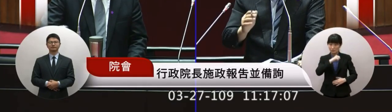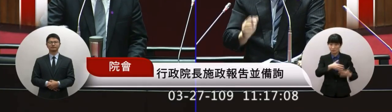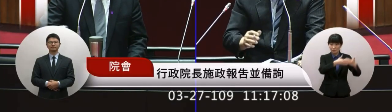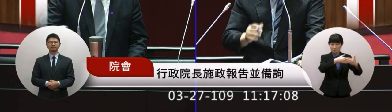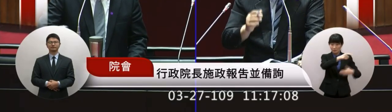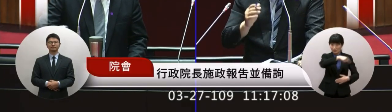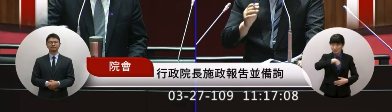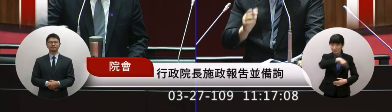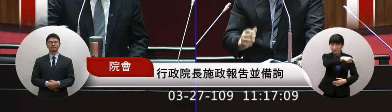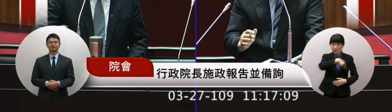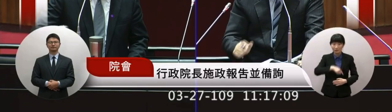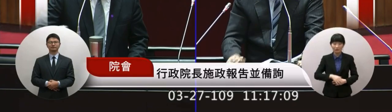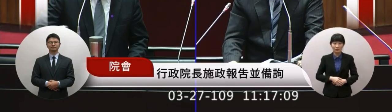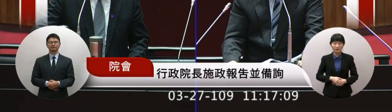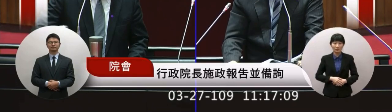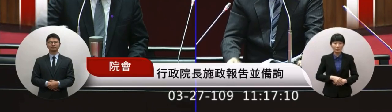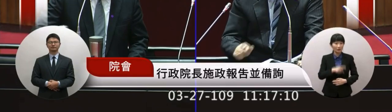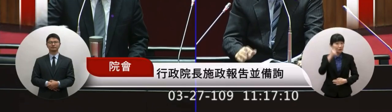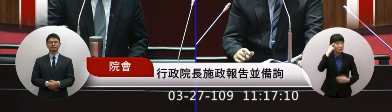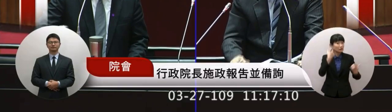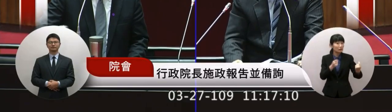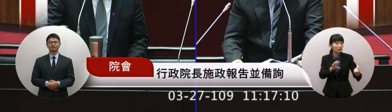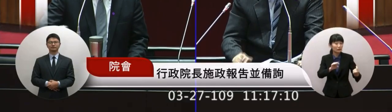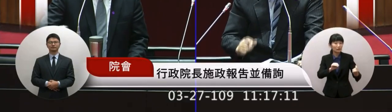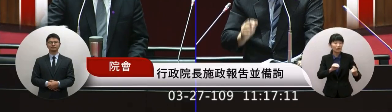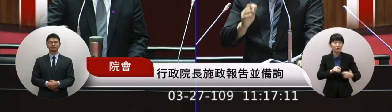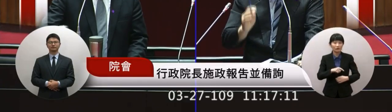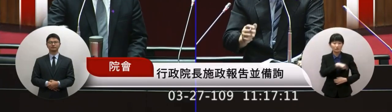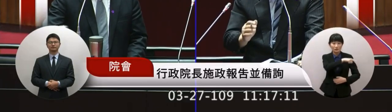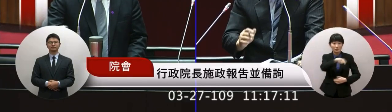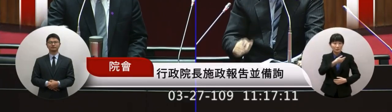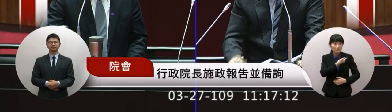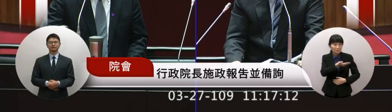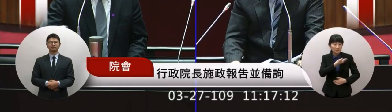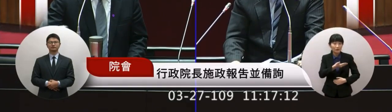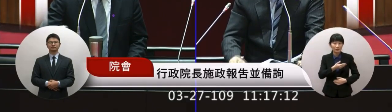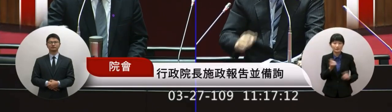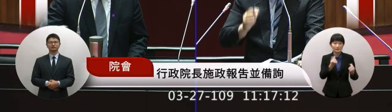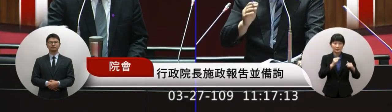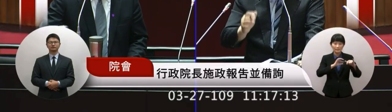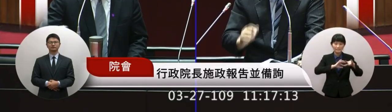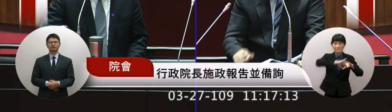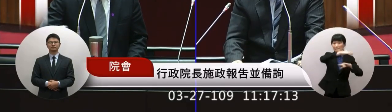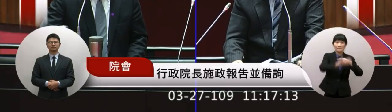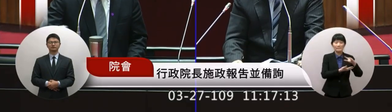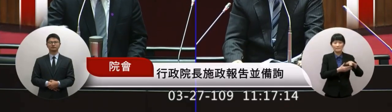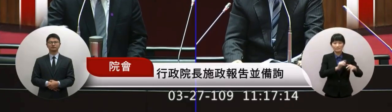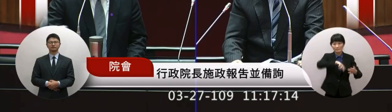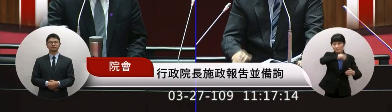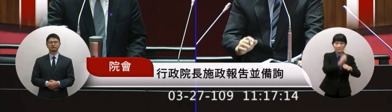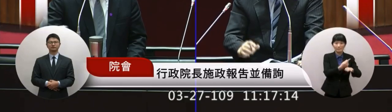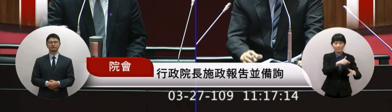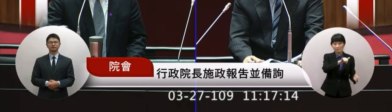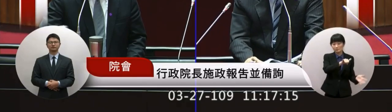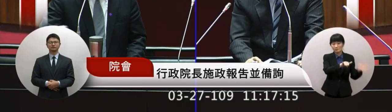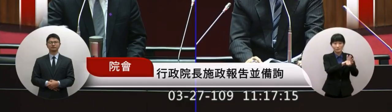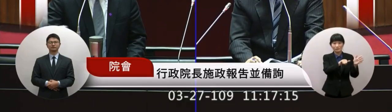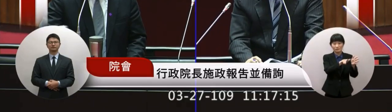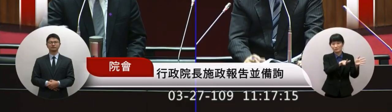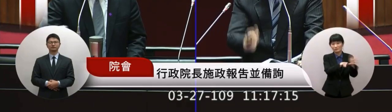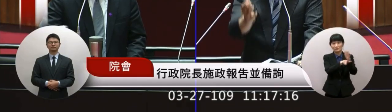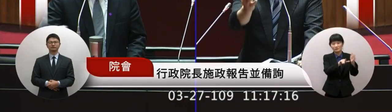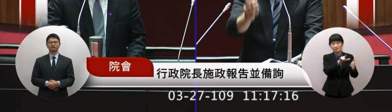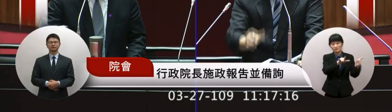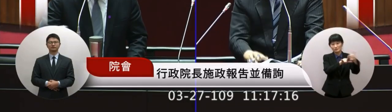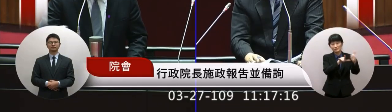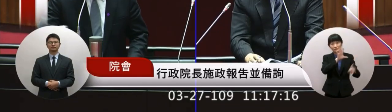方是否有取得默契，彼此愿意以内包机啊的这种模式来协助台湾的乡